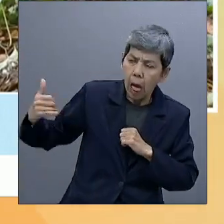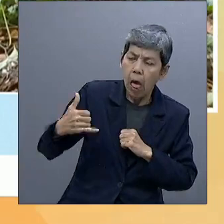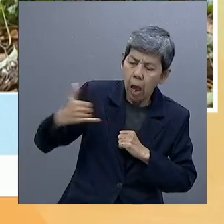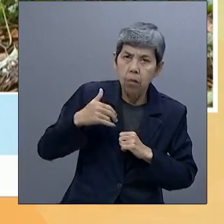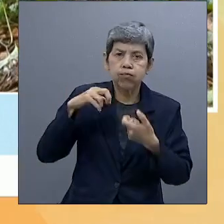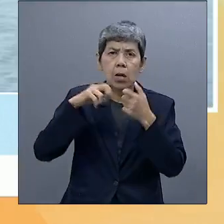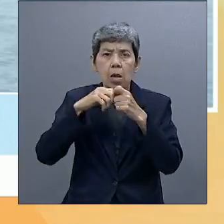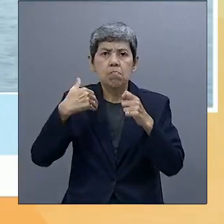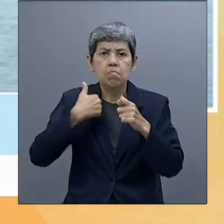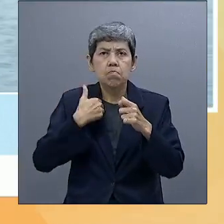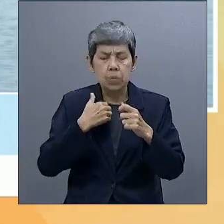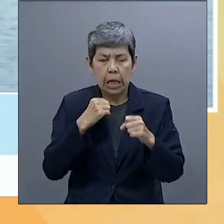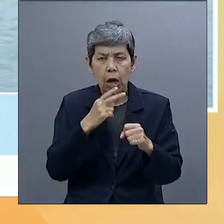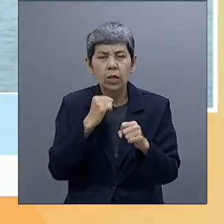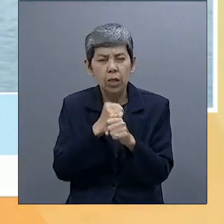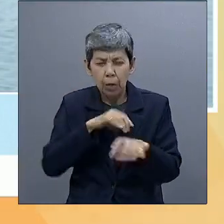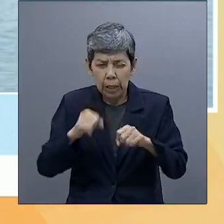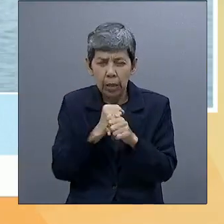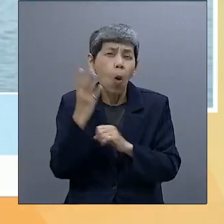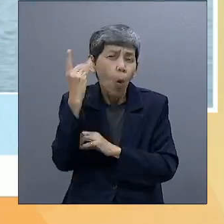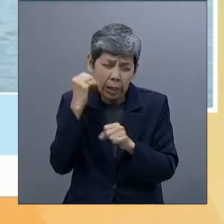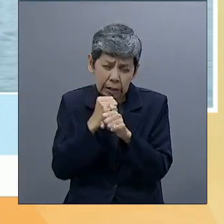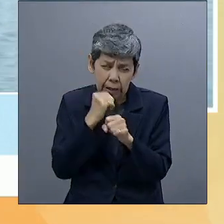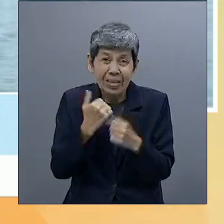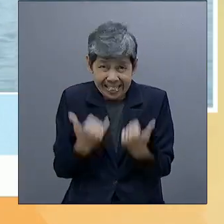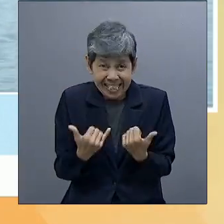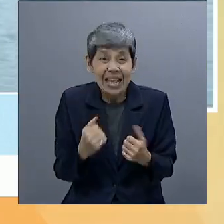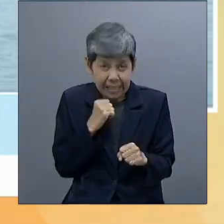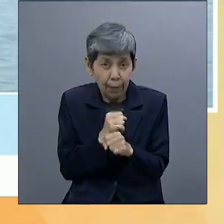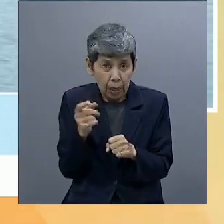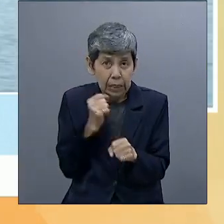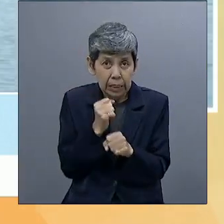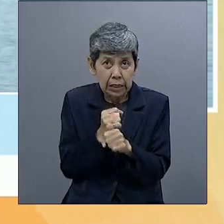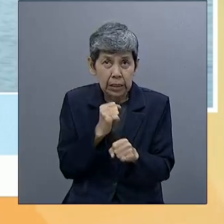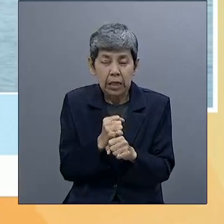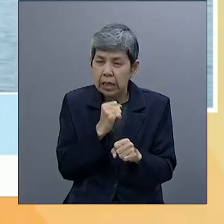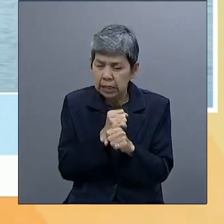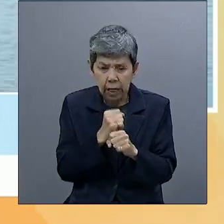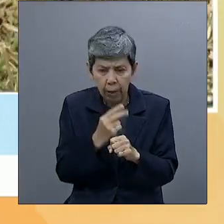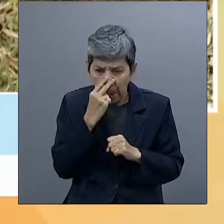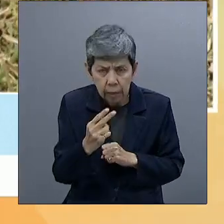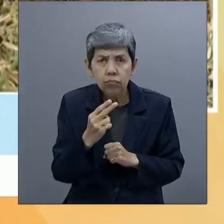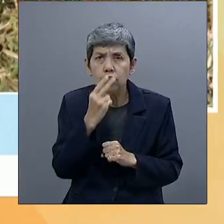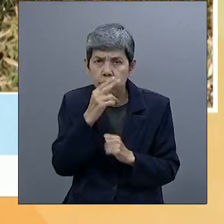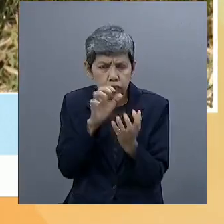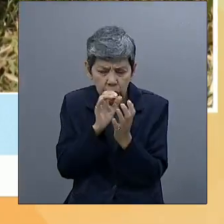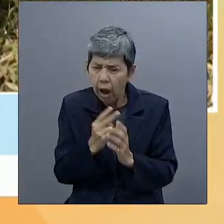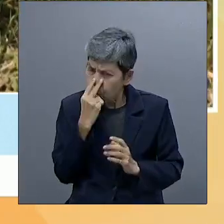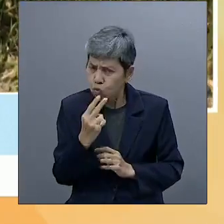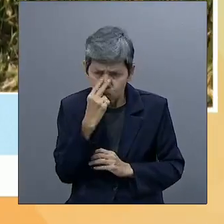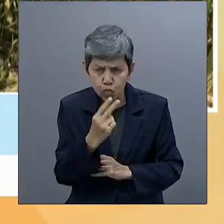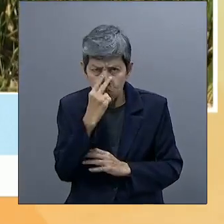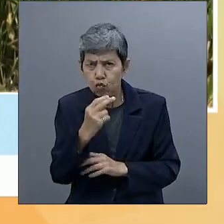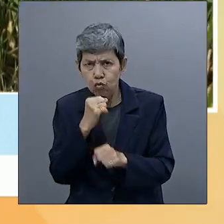จ้าหน้าที่เราปฏิบัติงานตั้งแต่เมื่อคืนจนขณะปัจจุบันเนี่ยก็ยังไม่ได้เลิกนะครับยังพยายามติดตามค้นหา